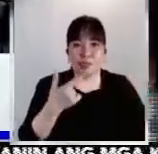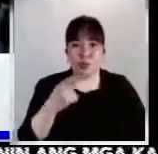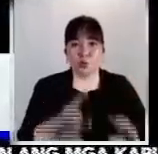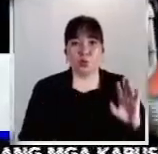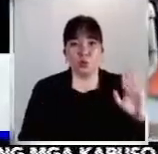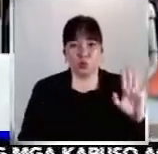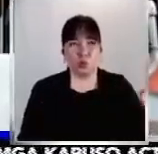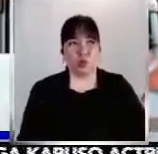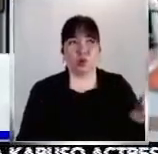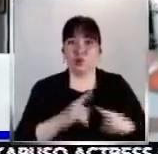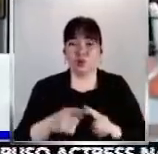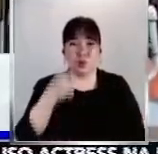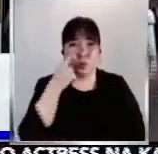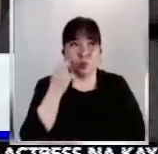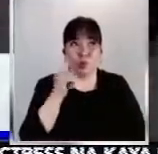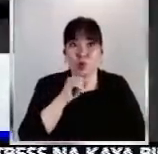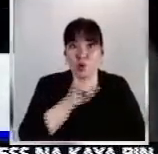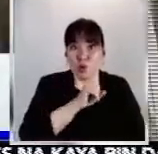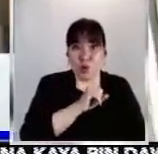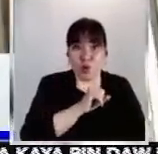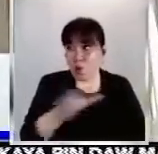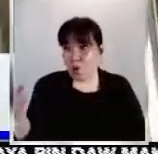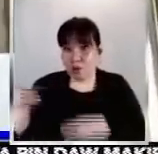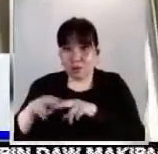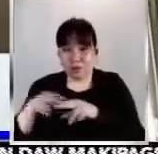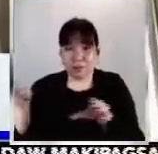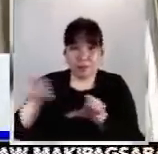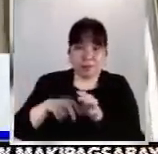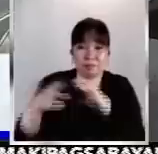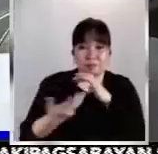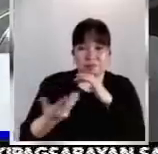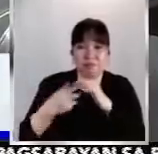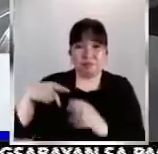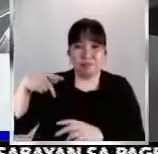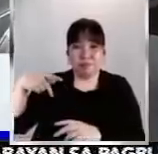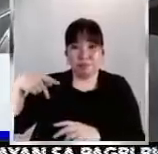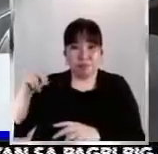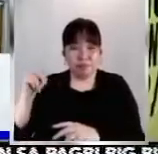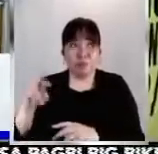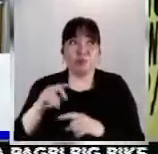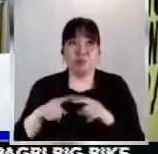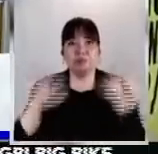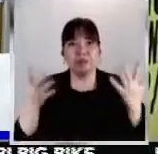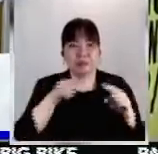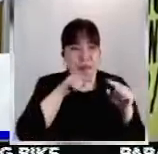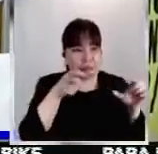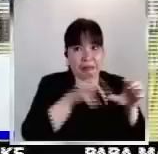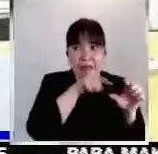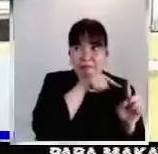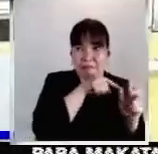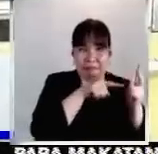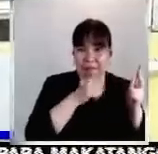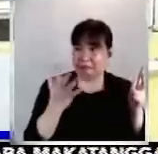imposible naman talagang i-antigen test ang lahat ng pasahero. Pero indikasyon nitong pwedeng COVID positive na pala ang mga nakakasalamuha mo